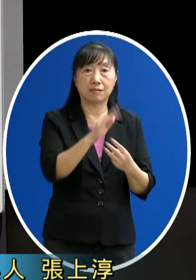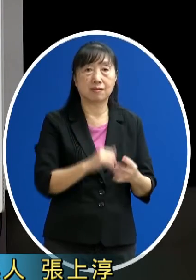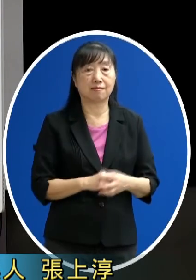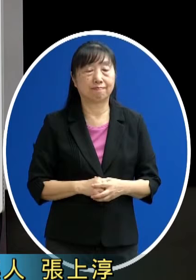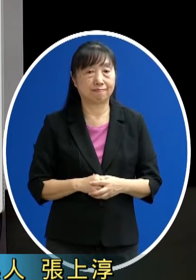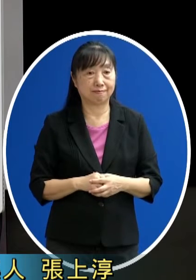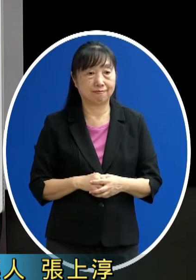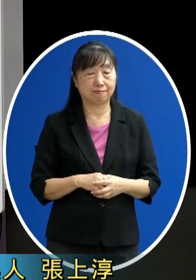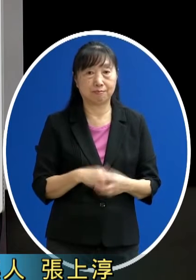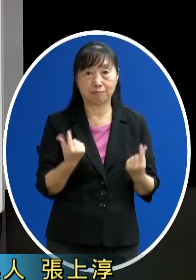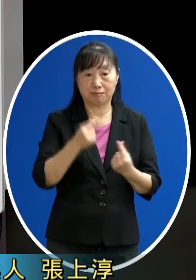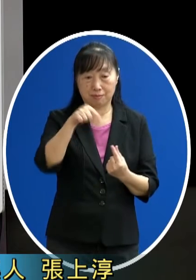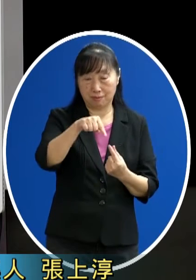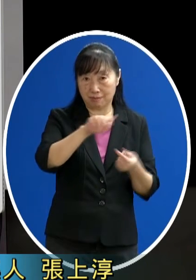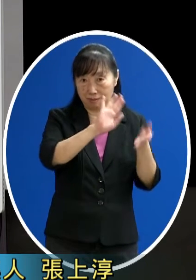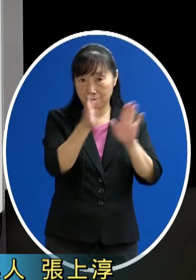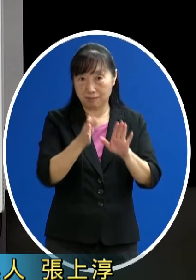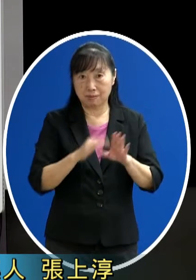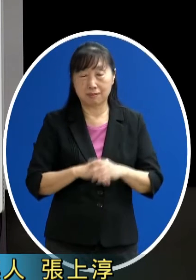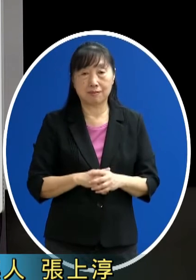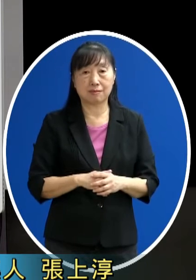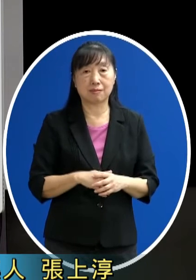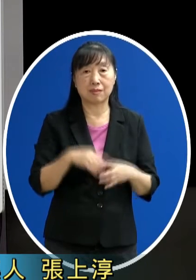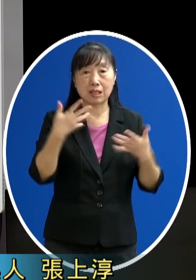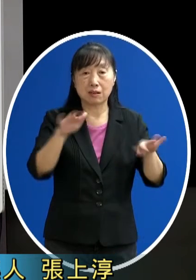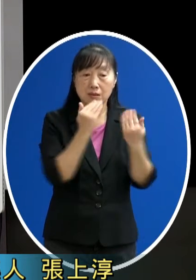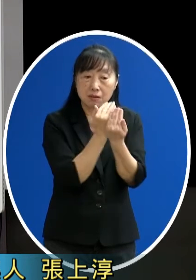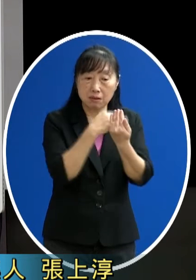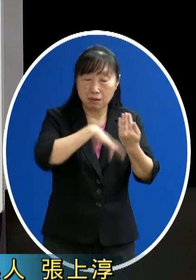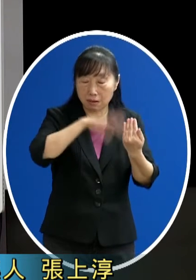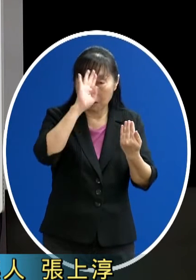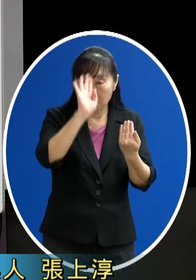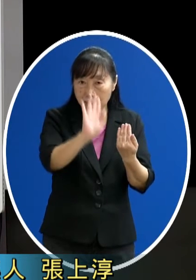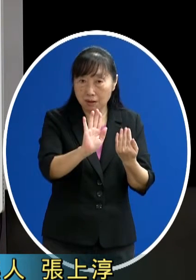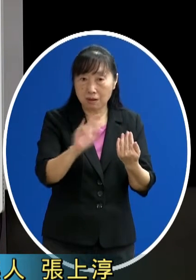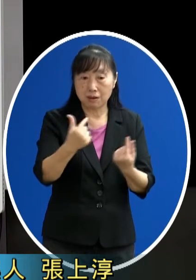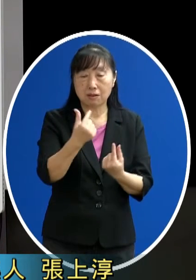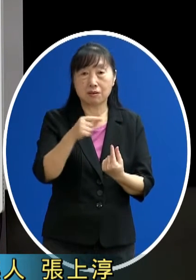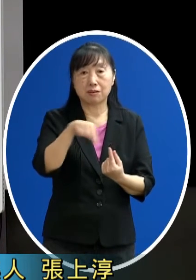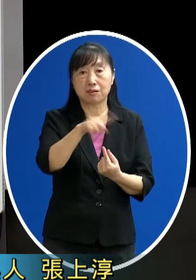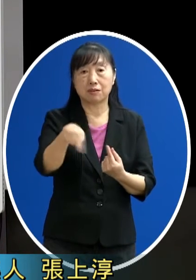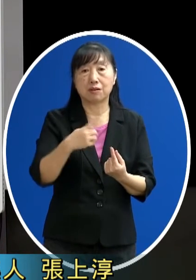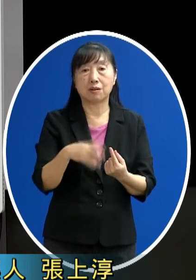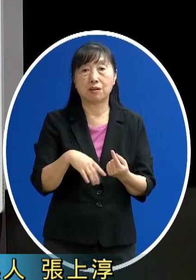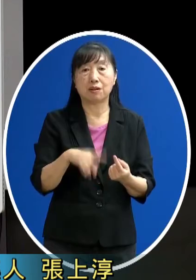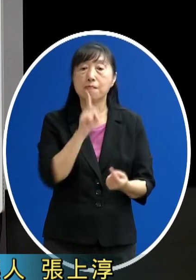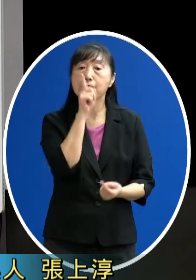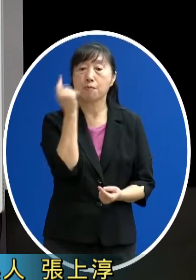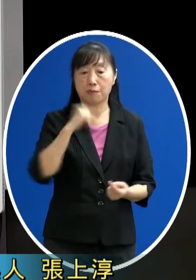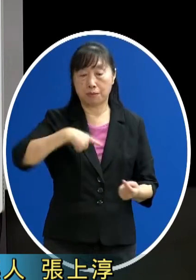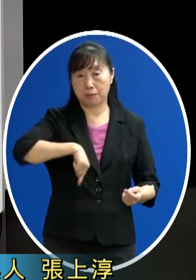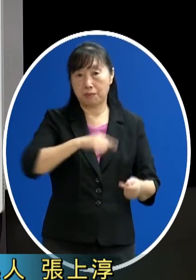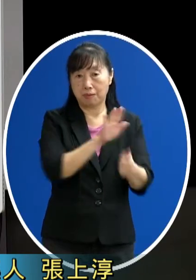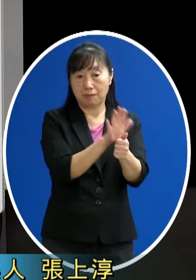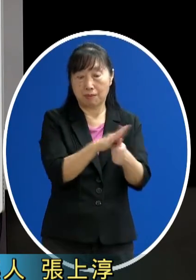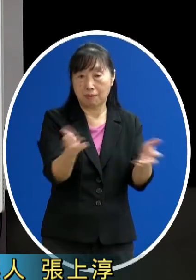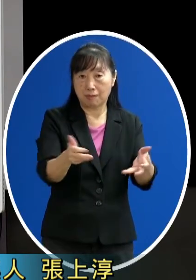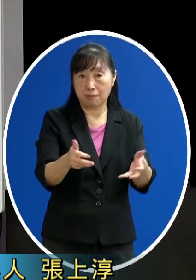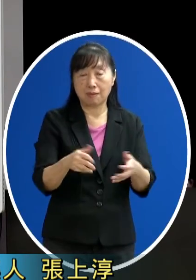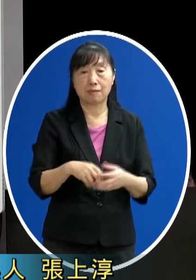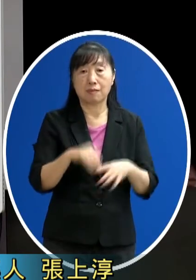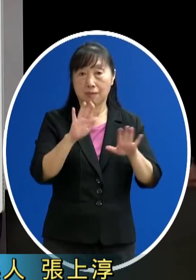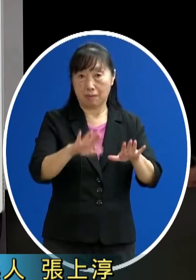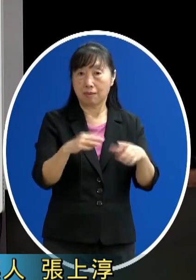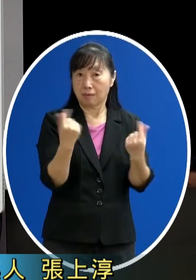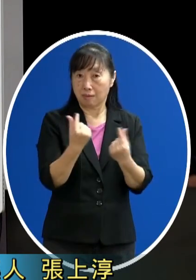相对于同样这样的一个高年龄，很多潜伏疾病使用了这些单株抗体，当然对病人是有，目前